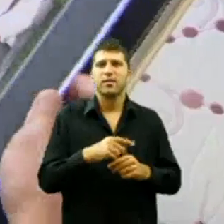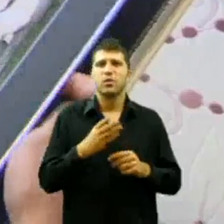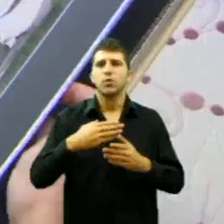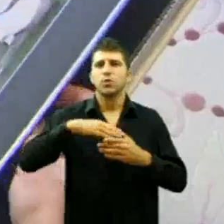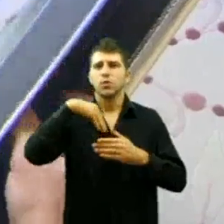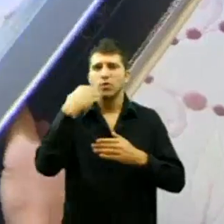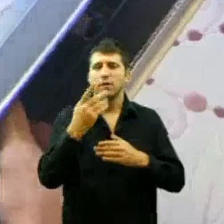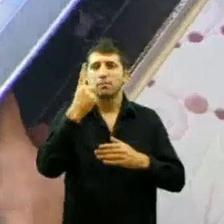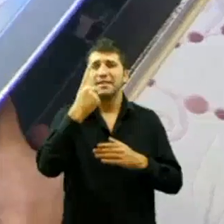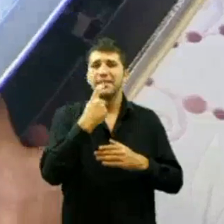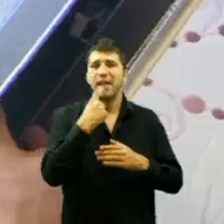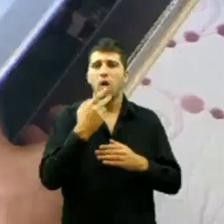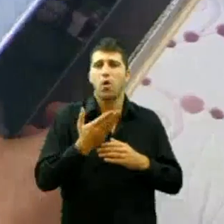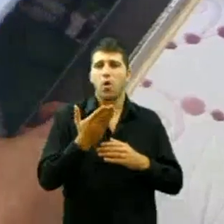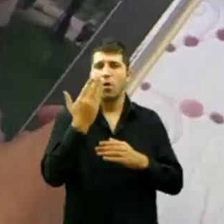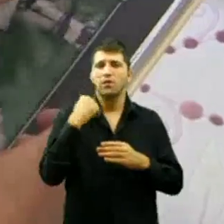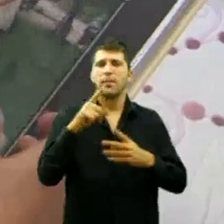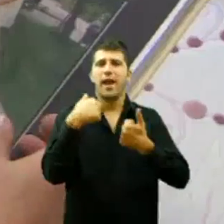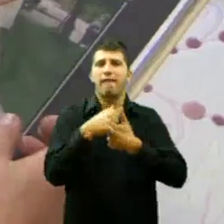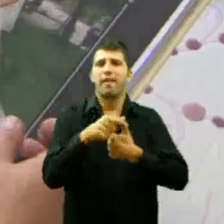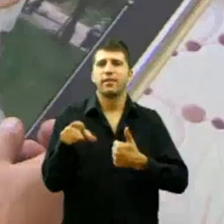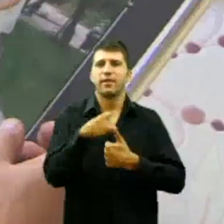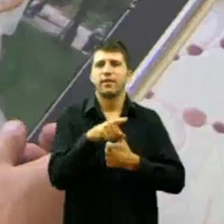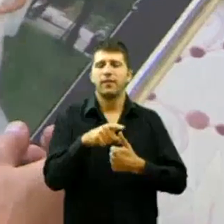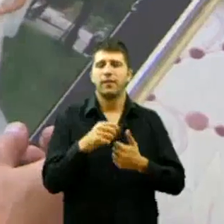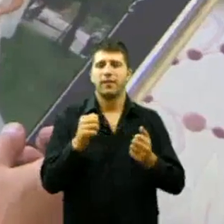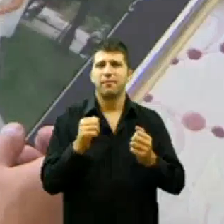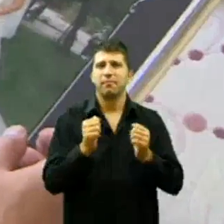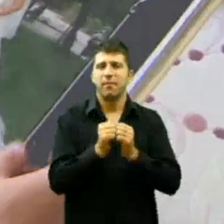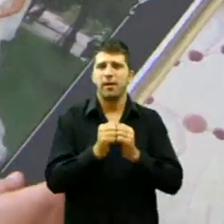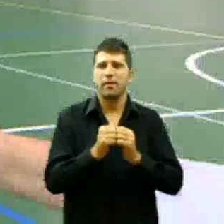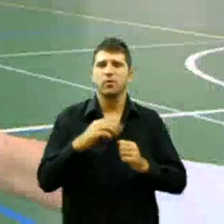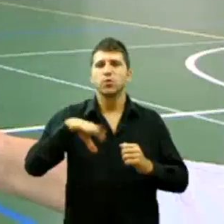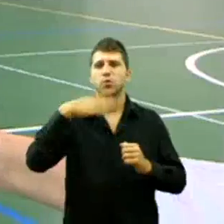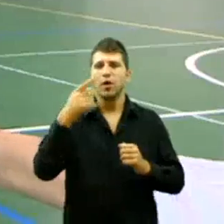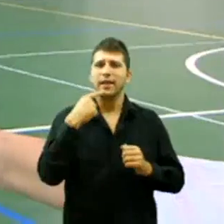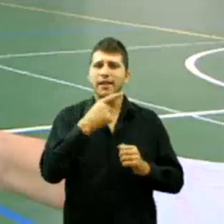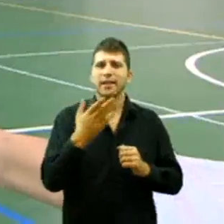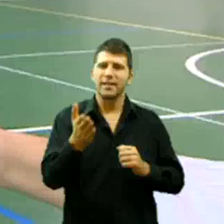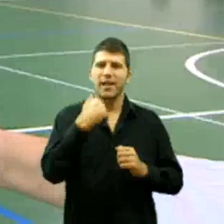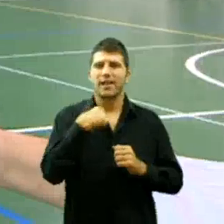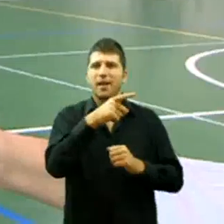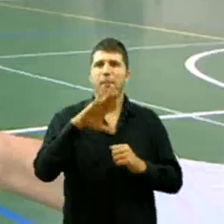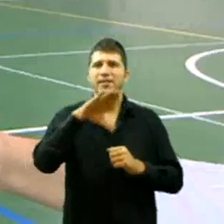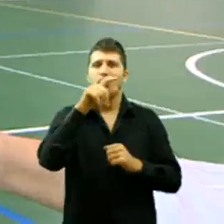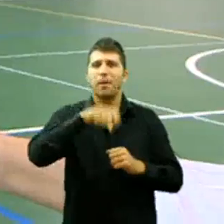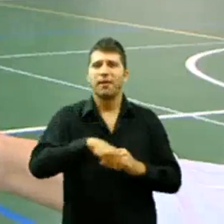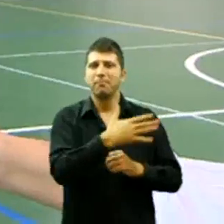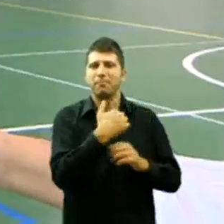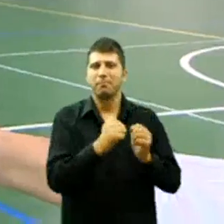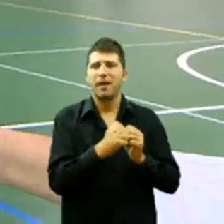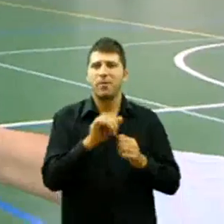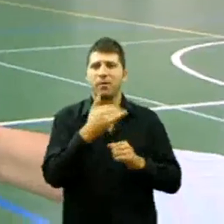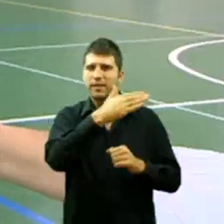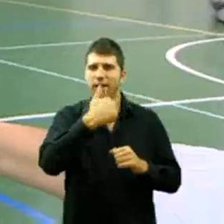bir sene önceye kadar evlendiler. Sonra bana dedi, gel Kayınço, senin de işte basketbolcu yapalım. Gel burada